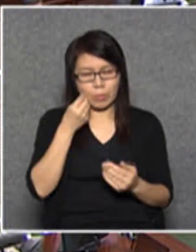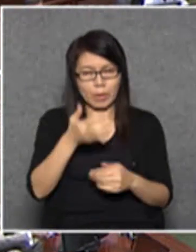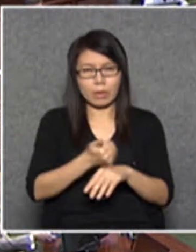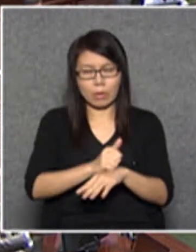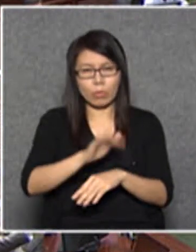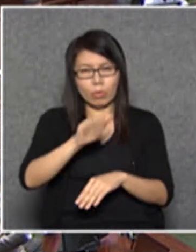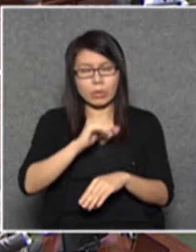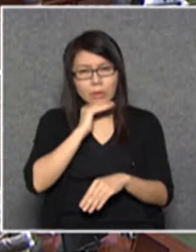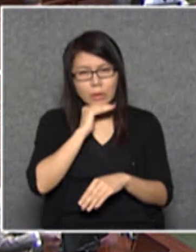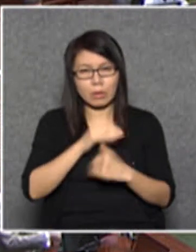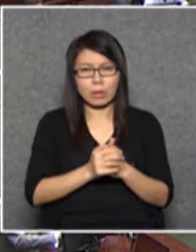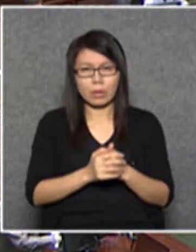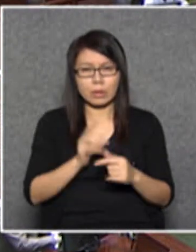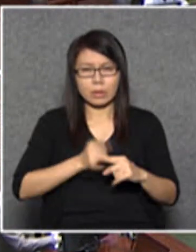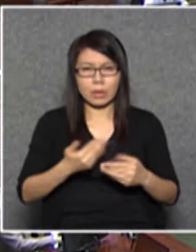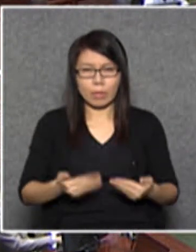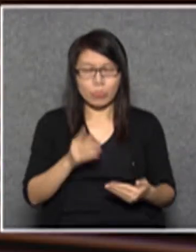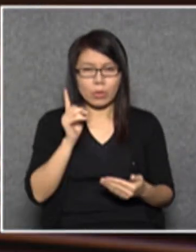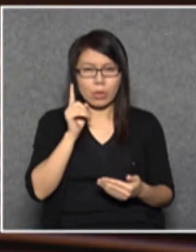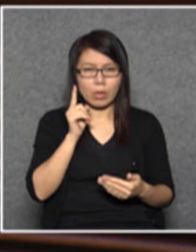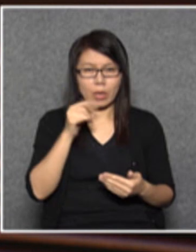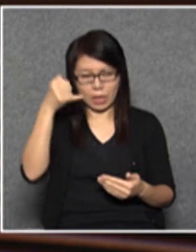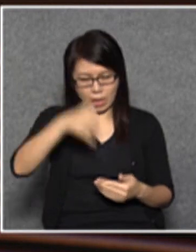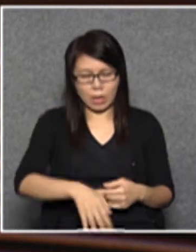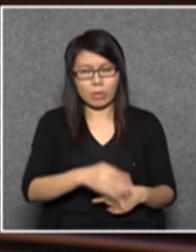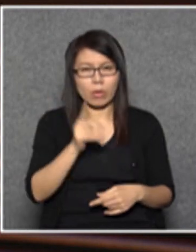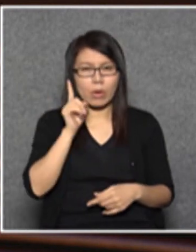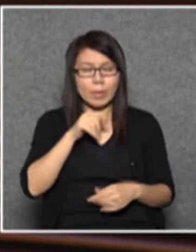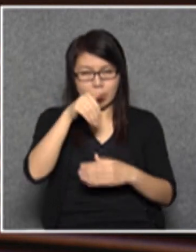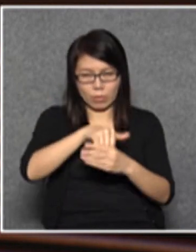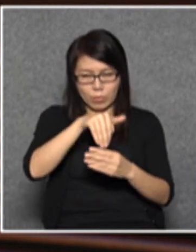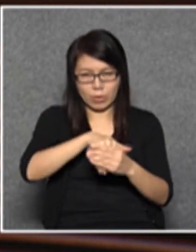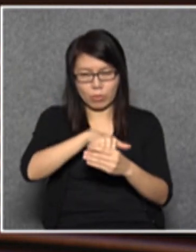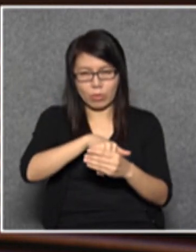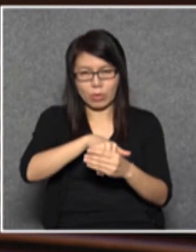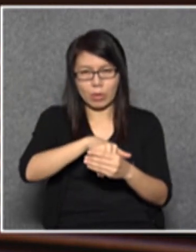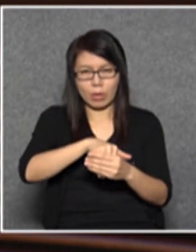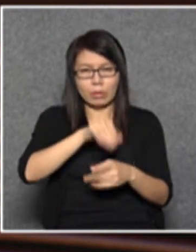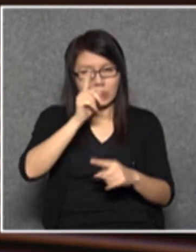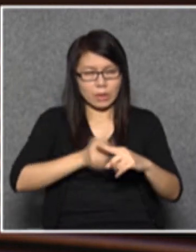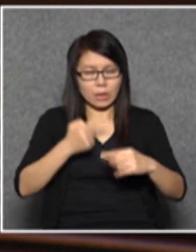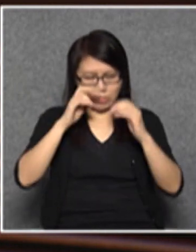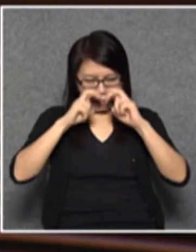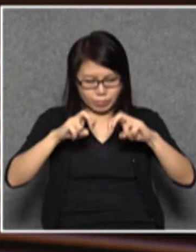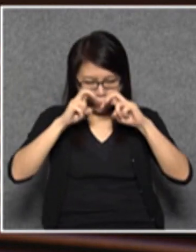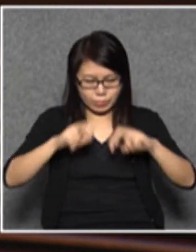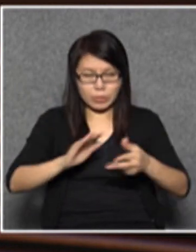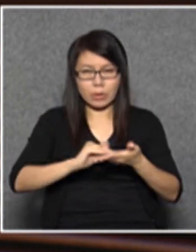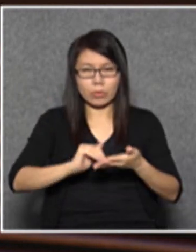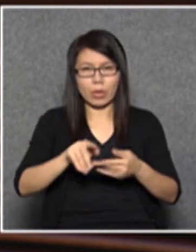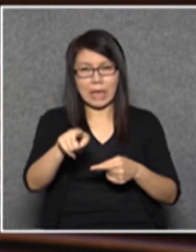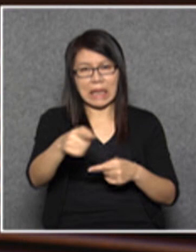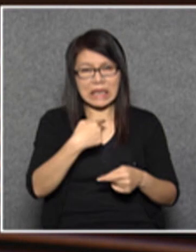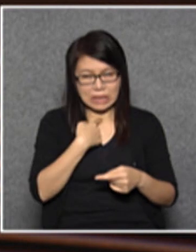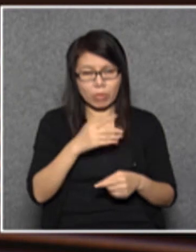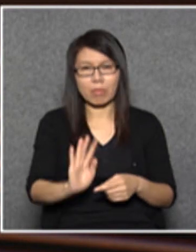哋將我哋呢個禮拜會投，下個禮拜會投票嗰陣時咧，佢哋深入了解到，唔係因為你想要，係